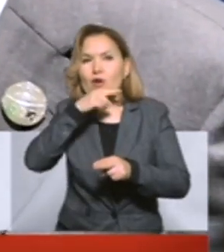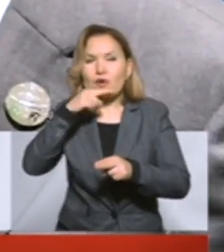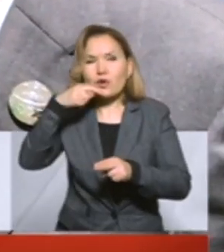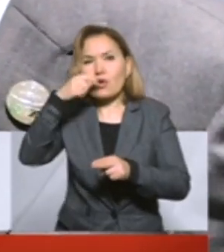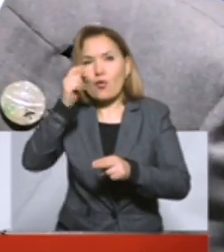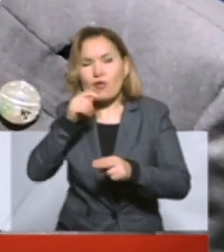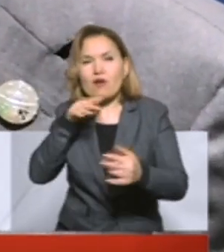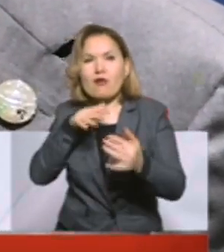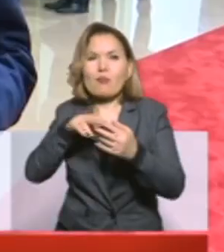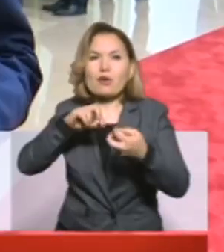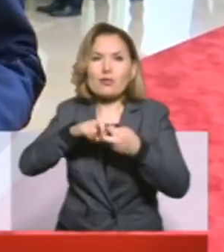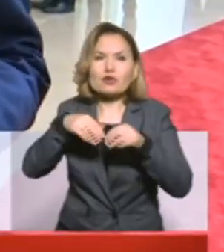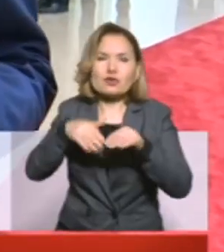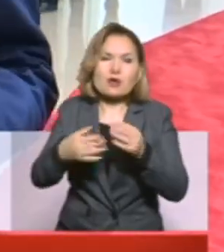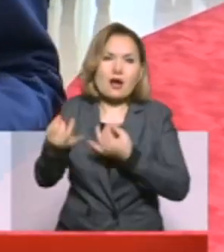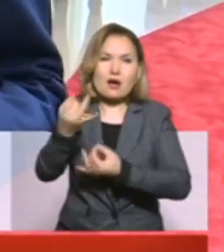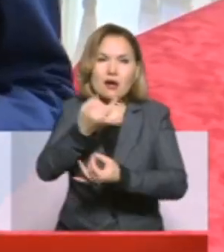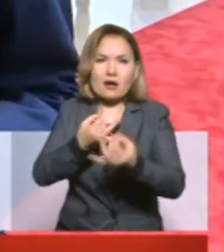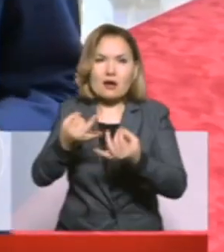арттыра беруін сұрадым.